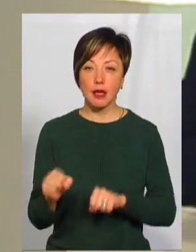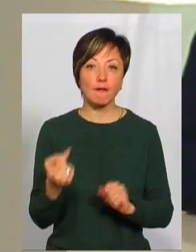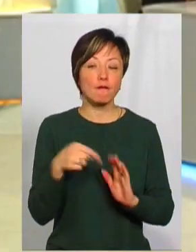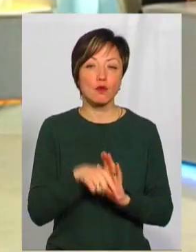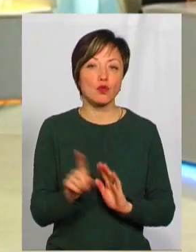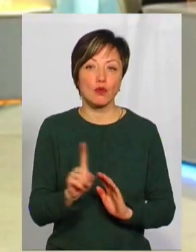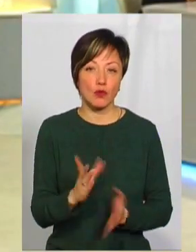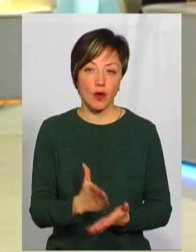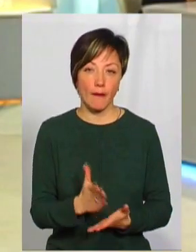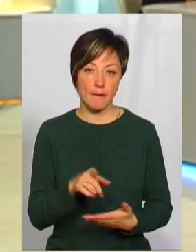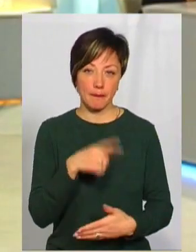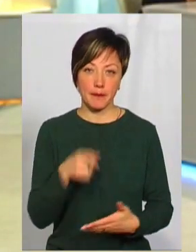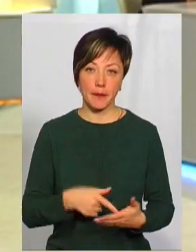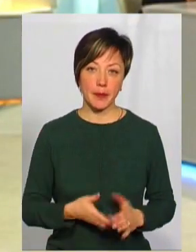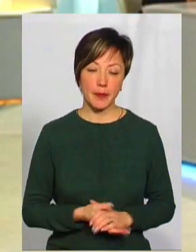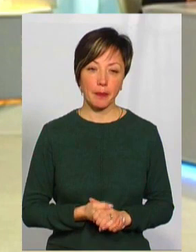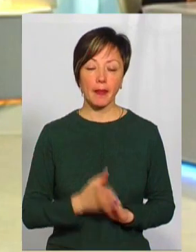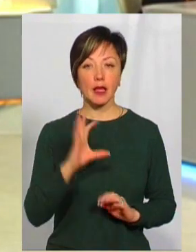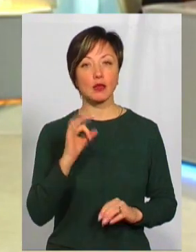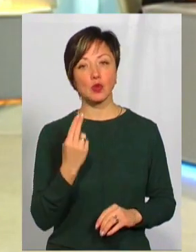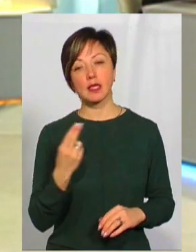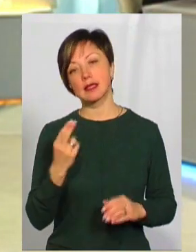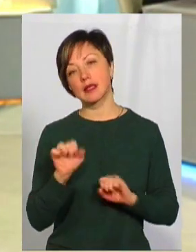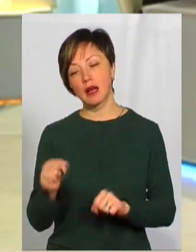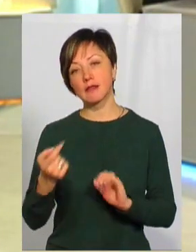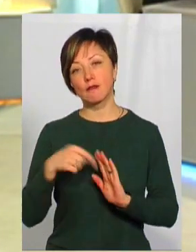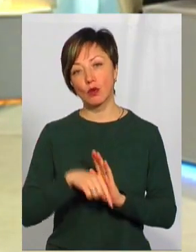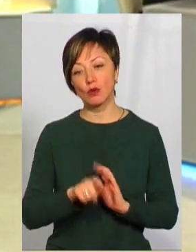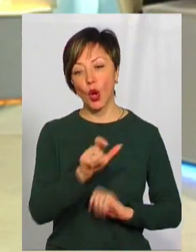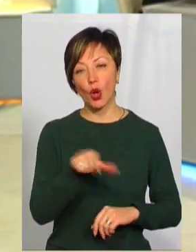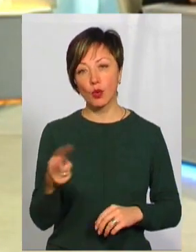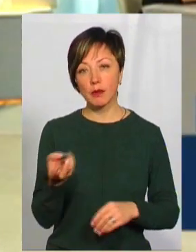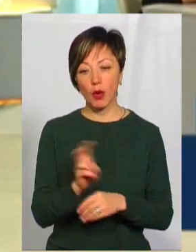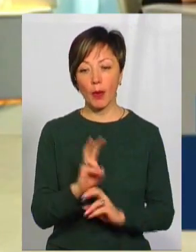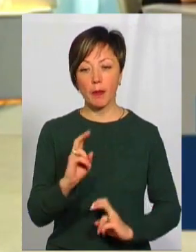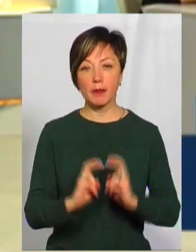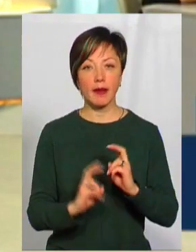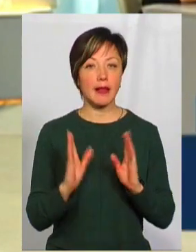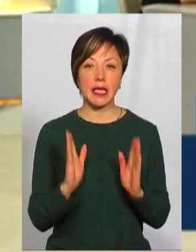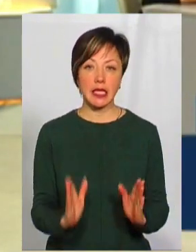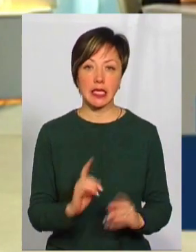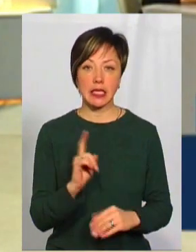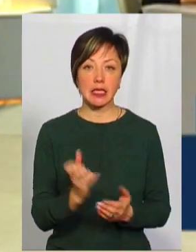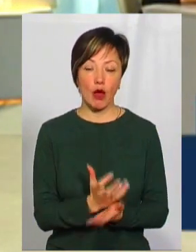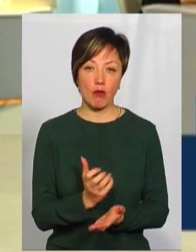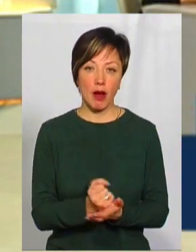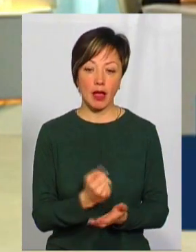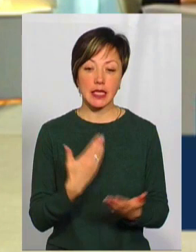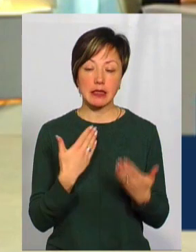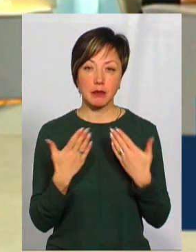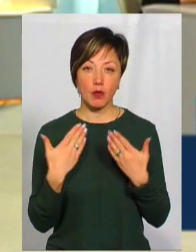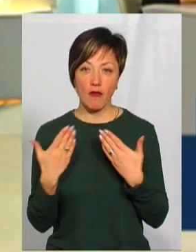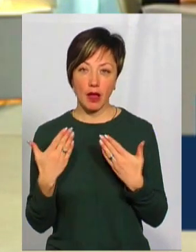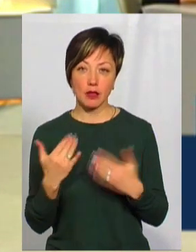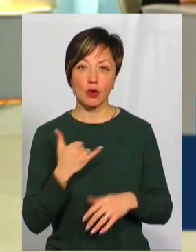У чому він полягає? Соціальний захист полягає в тому, що люди приходять на підприємство не тільки заробляти, а й